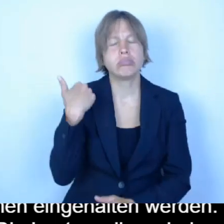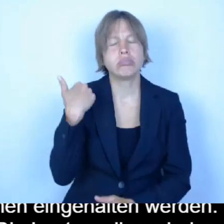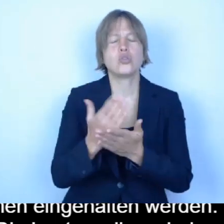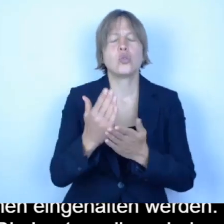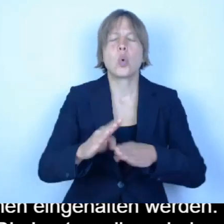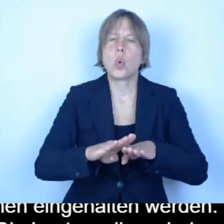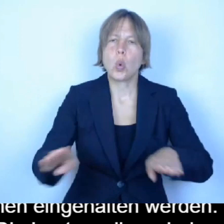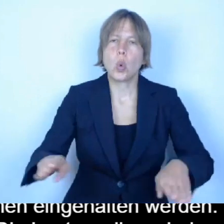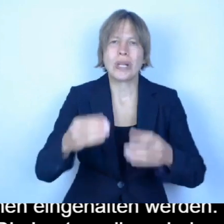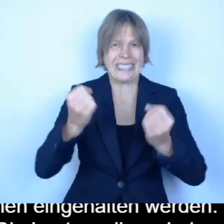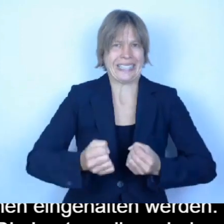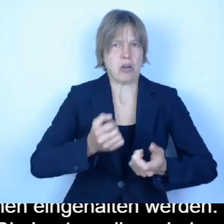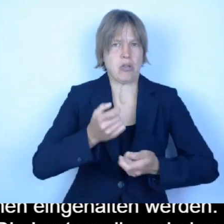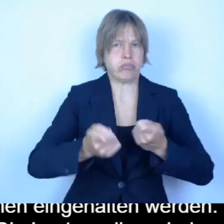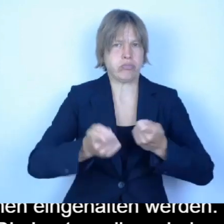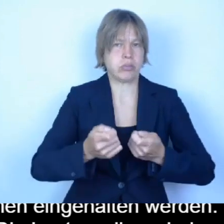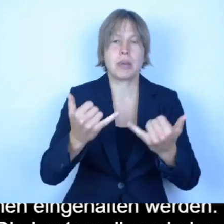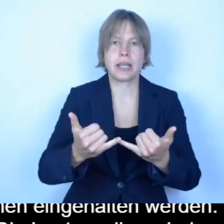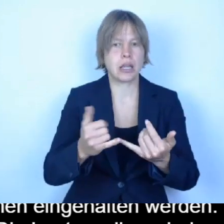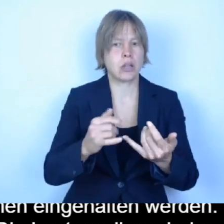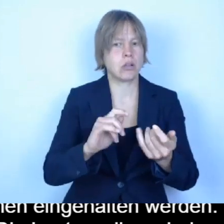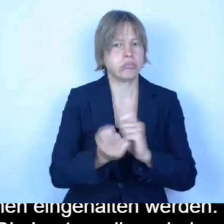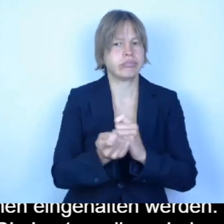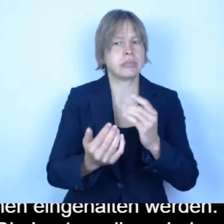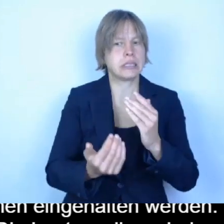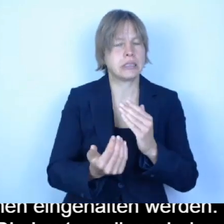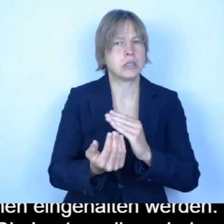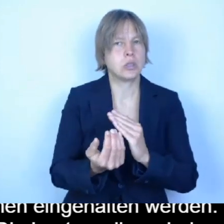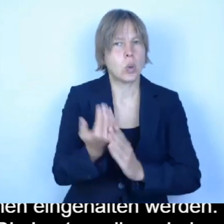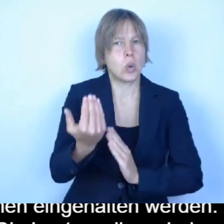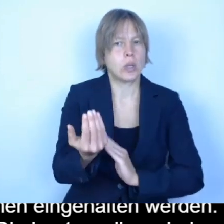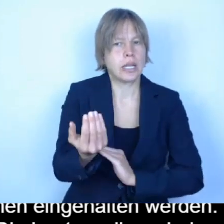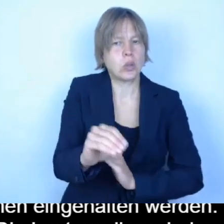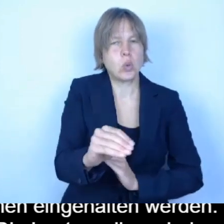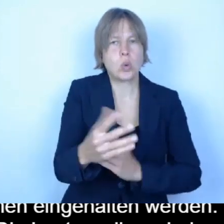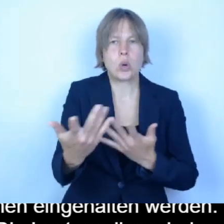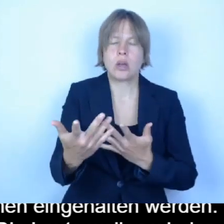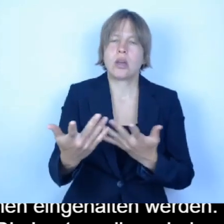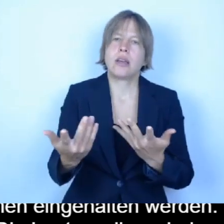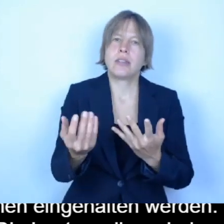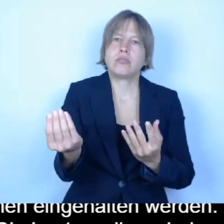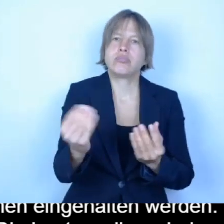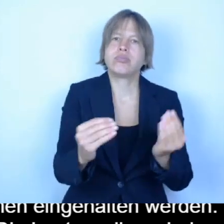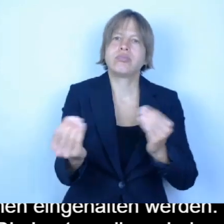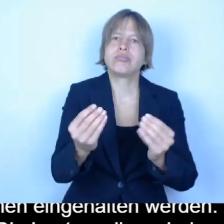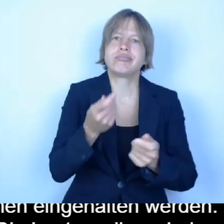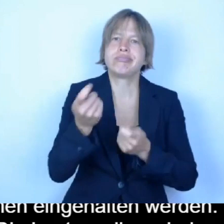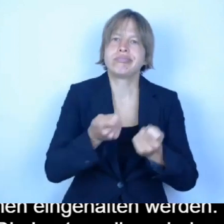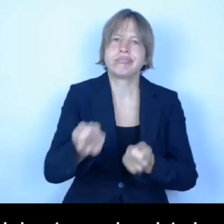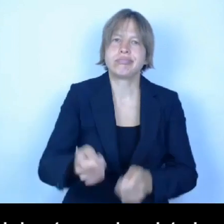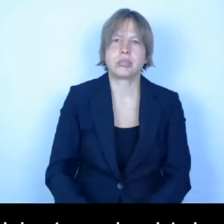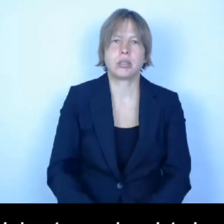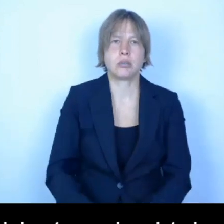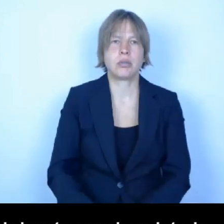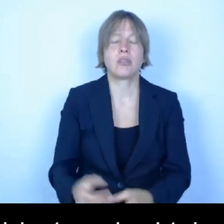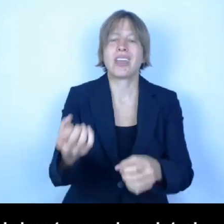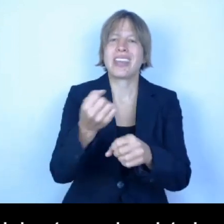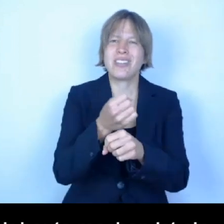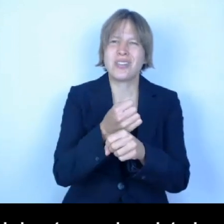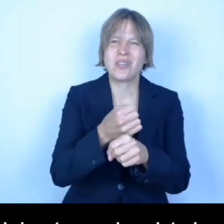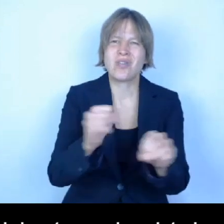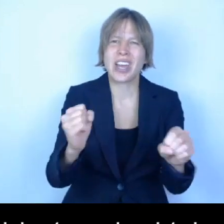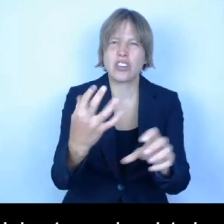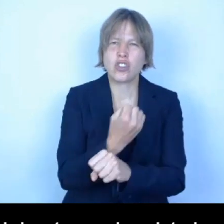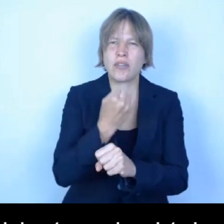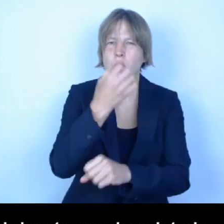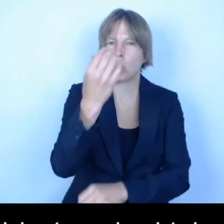quasi über alle freischaffenden Künstler hinüber zu den Spielstätten, die man erhält, weil beides gehört zusammen. Es nützt ja nicht, so den